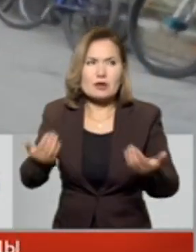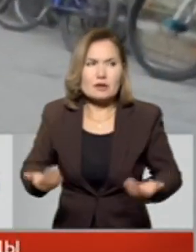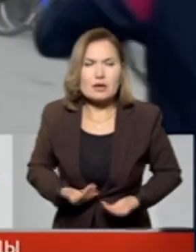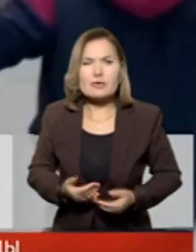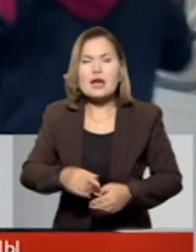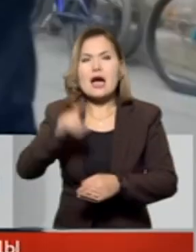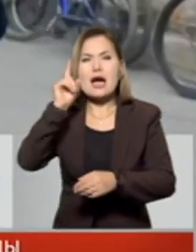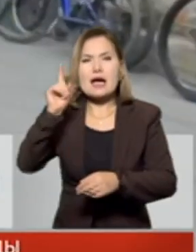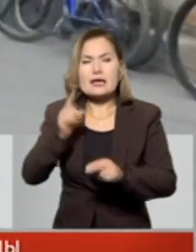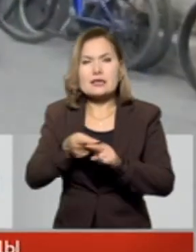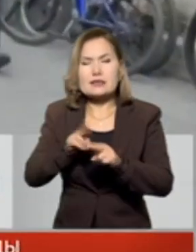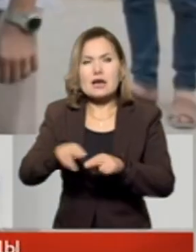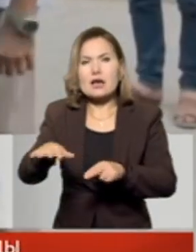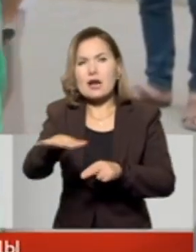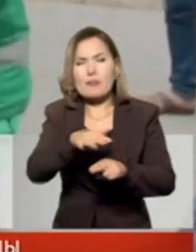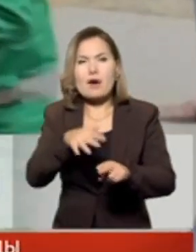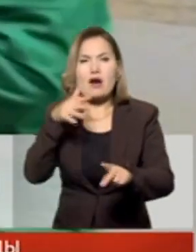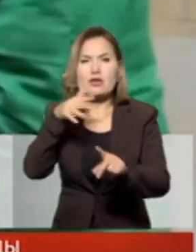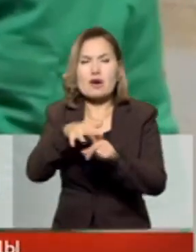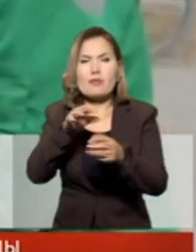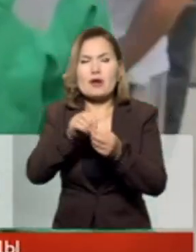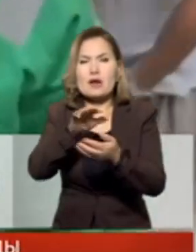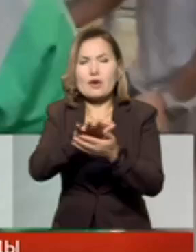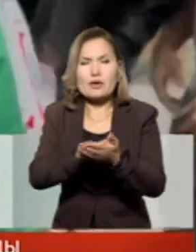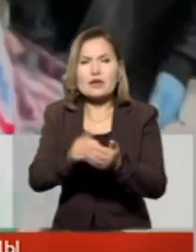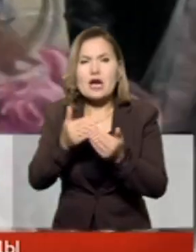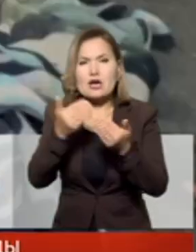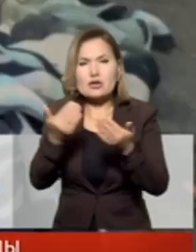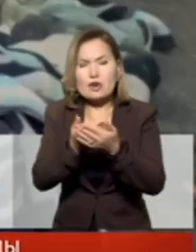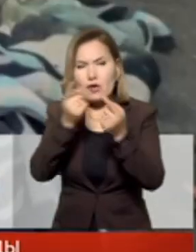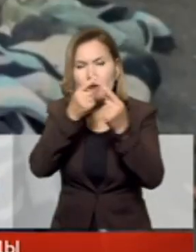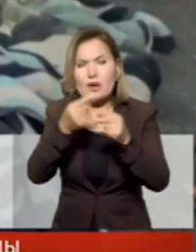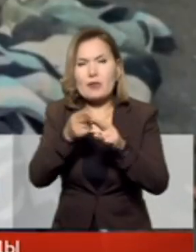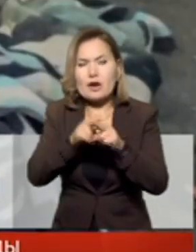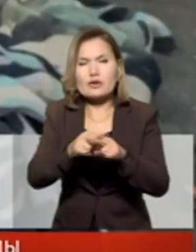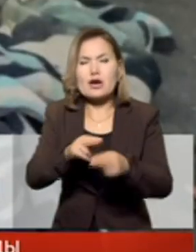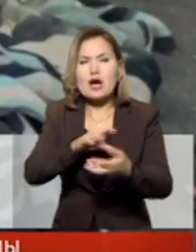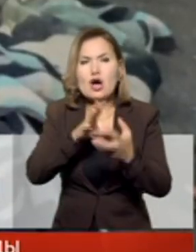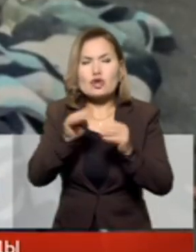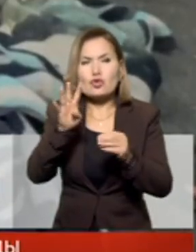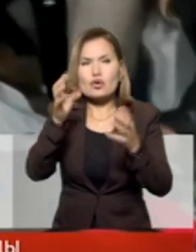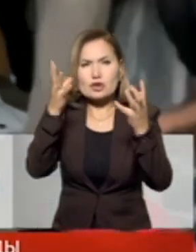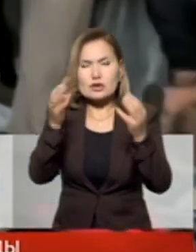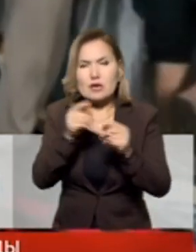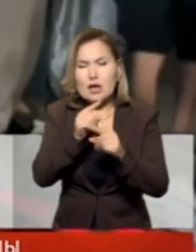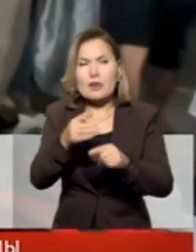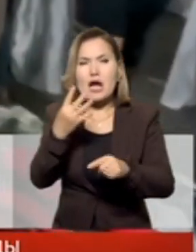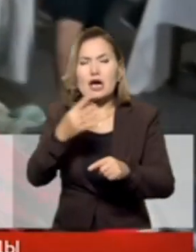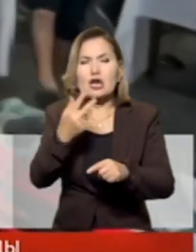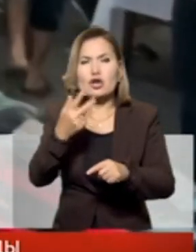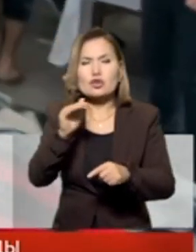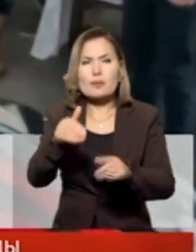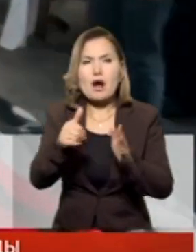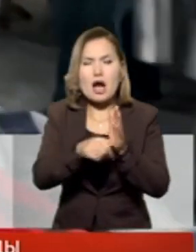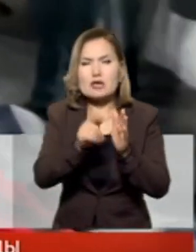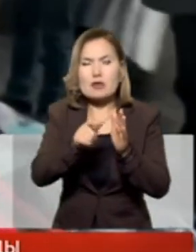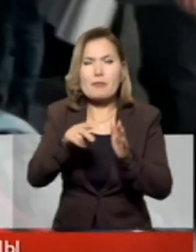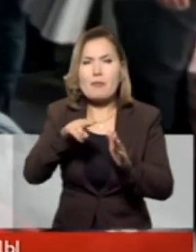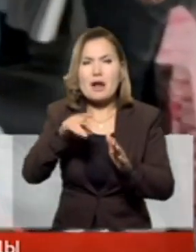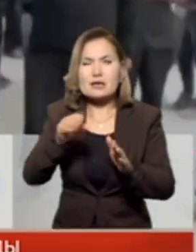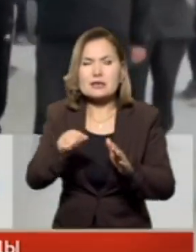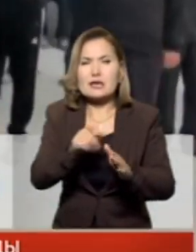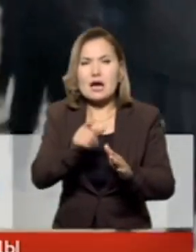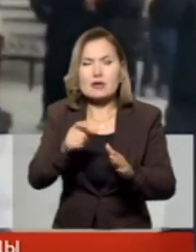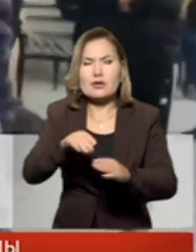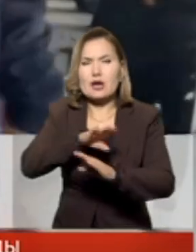Израиль болса Газа секторындағы шабуылын жалғастырып жатыр. Соңғы мәліметке қарағанда осы 400 күнде 43600-ден астам палестиналық қаза